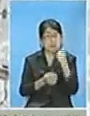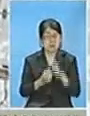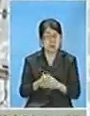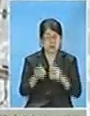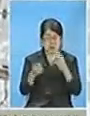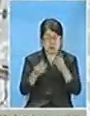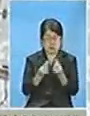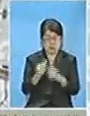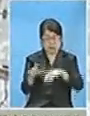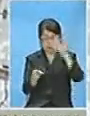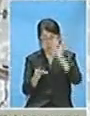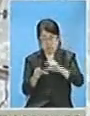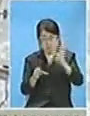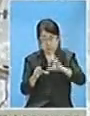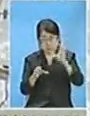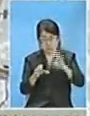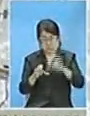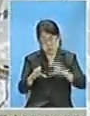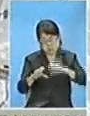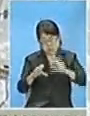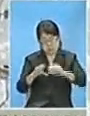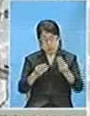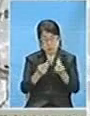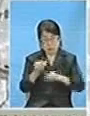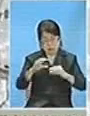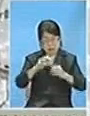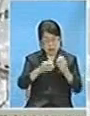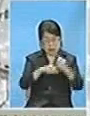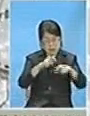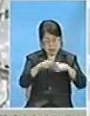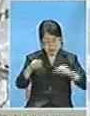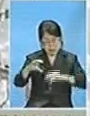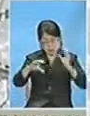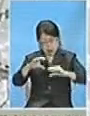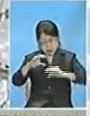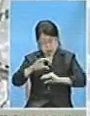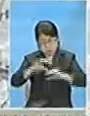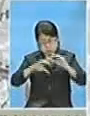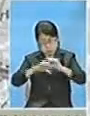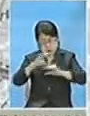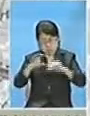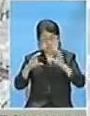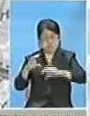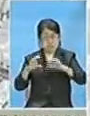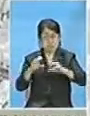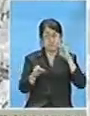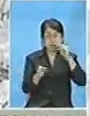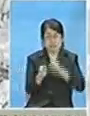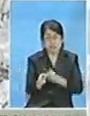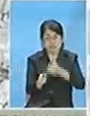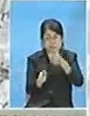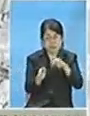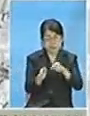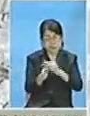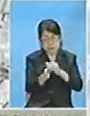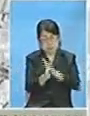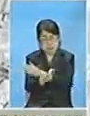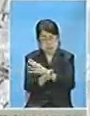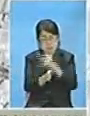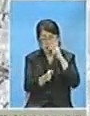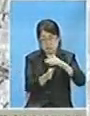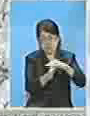บายน้ำก็คือจุดที่กทม.นำถุงทรายไปเพื่อปิดกั้นและปิดล้อมพื้นที่ในกรณีที่เกิดน้ำท่